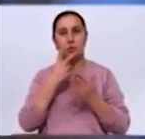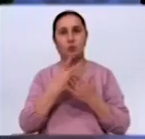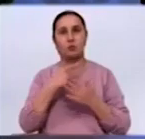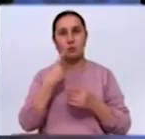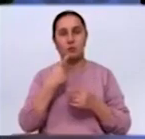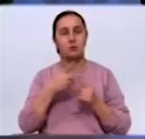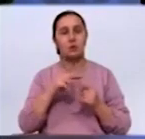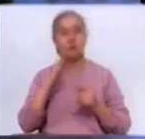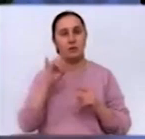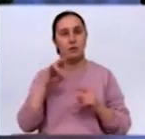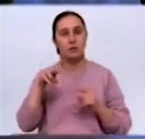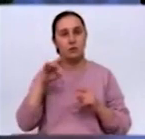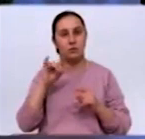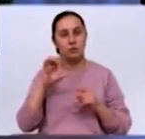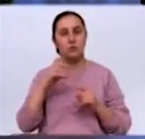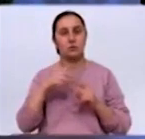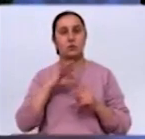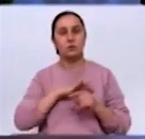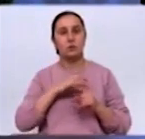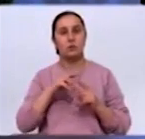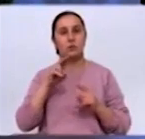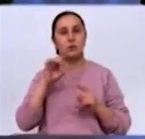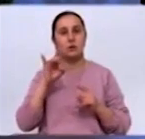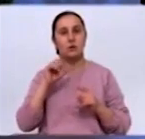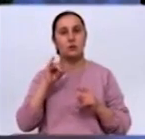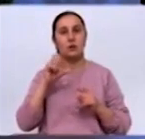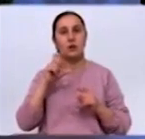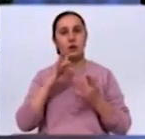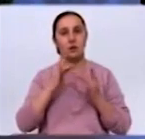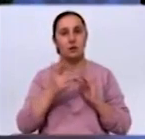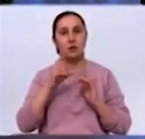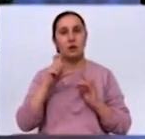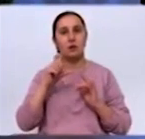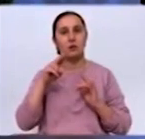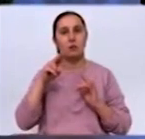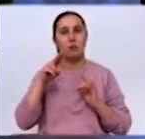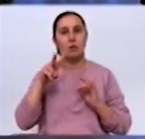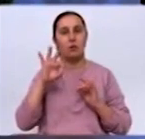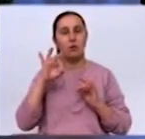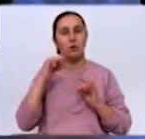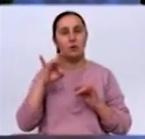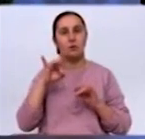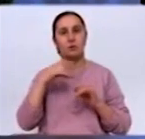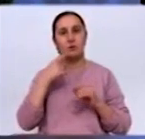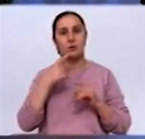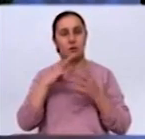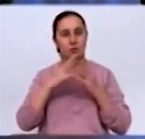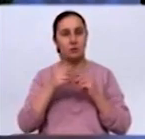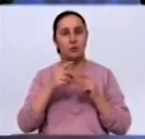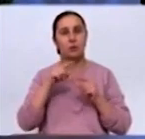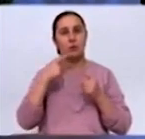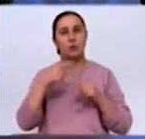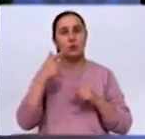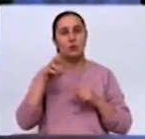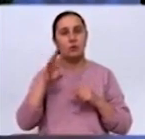ataladi. Windows muhitida standart ishlatiladigan brauzer bu Internet Explorer hisoblanadi. Agar sizlarda boshqa brauzer